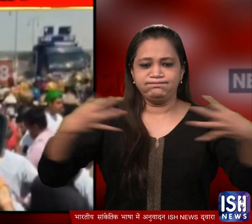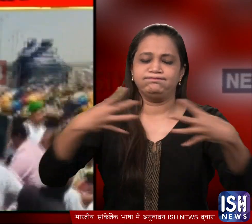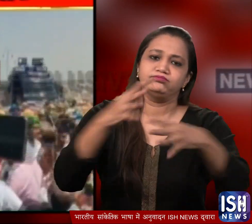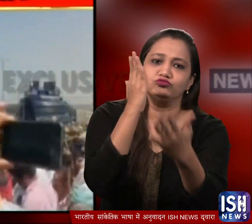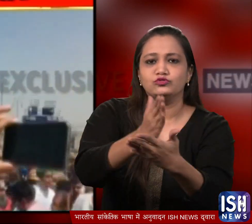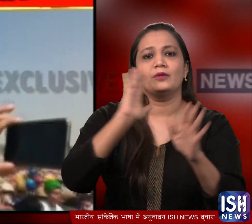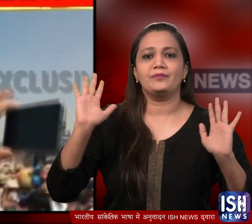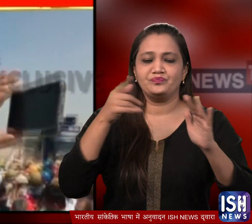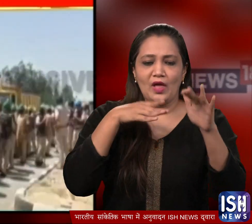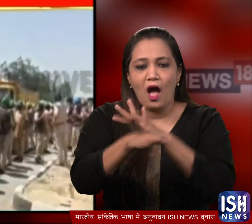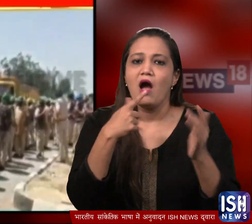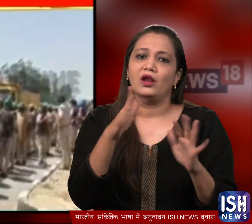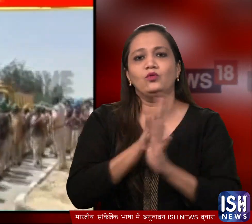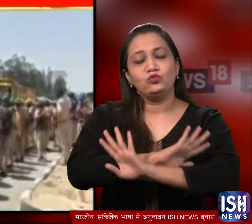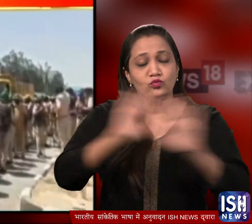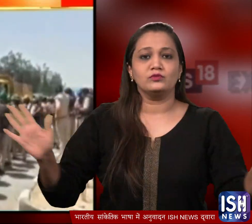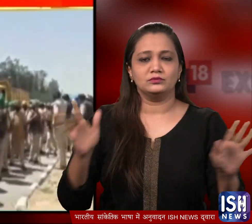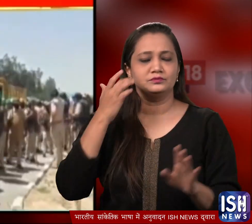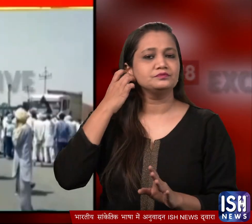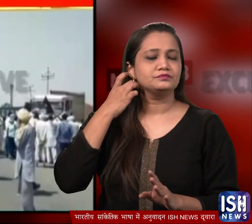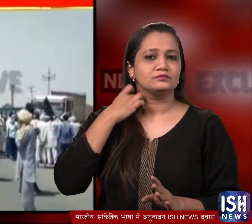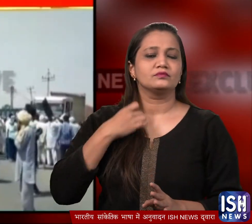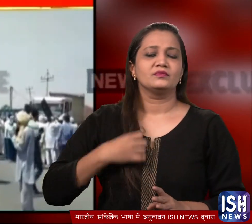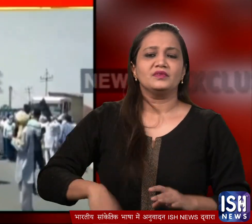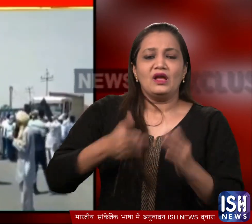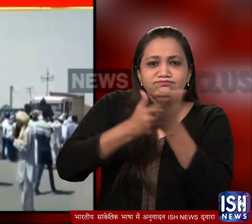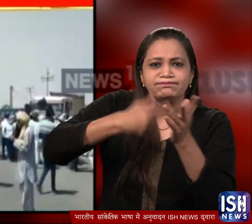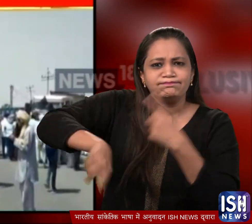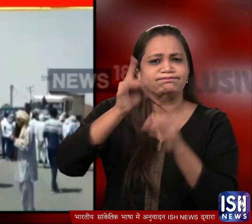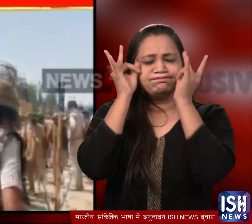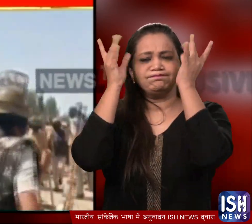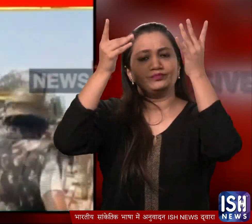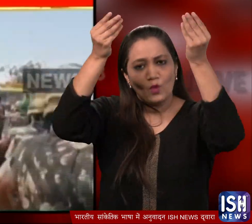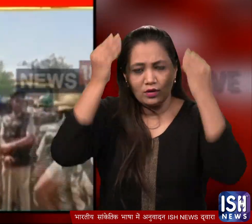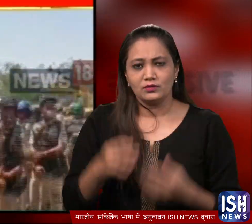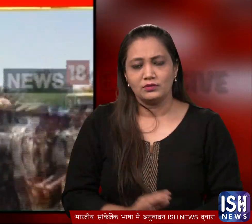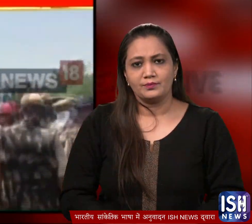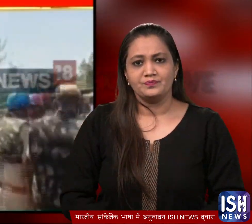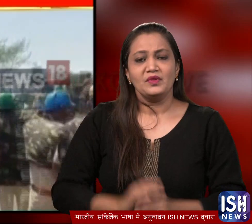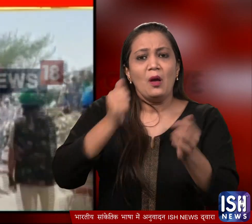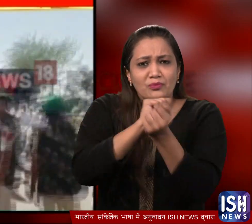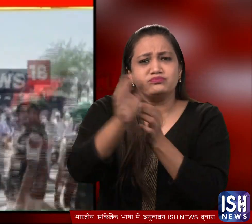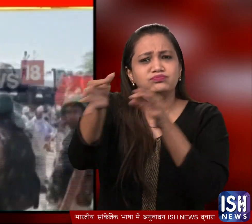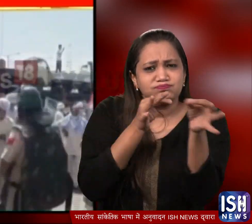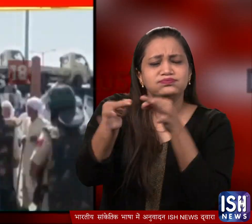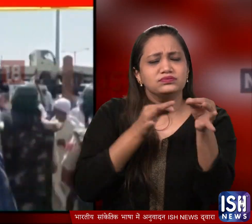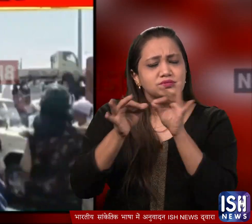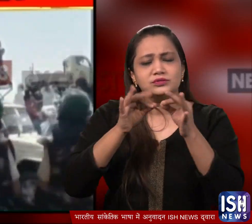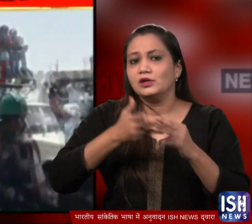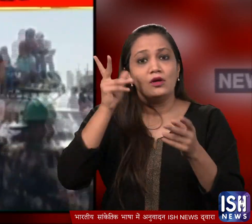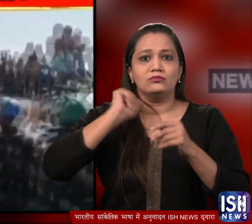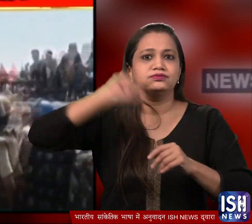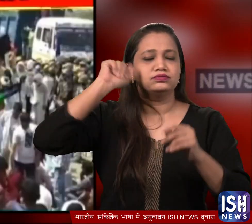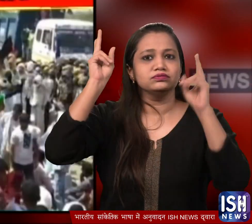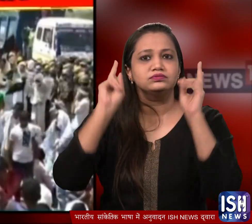लगाकर उनके आगे बढ़ने का रास्ता बंद कर दिया था, जिस पर किसानों का गुस्सा और भड़क गया। पुलिस के कई बार समझाने के बावजूद उन्होंने अपना